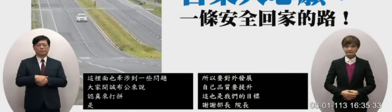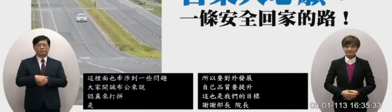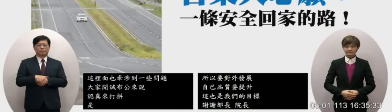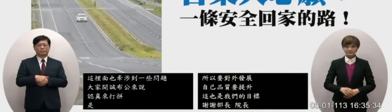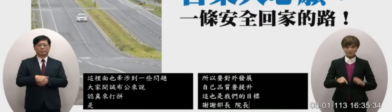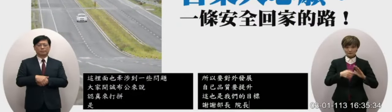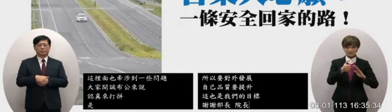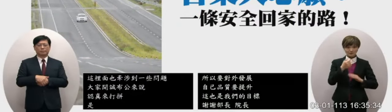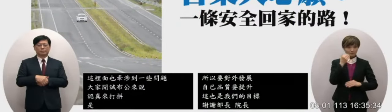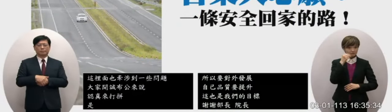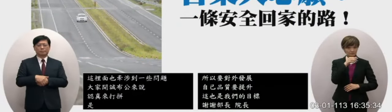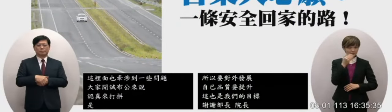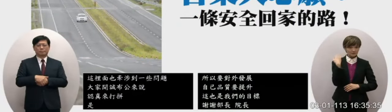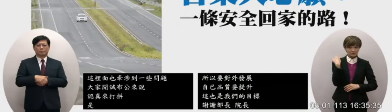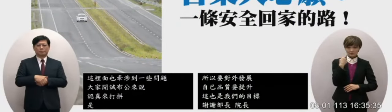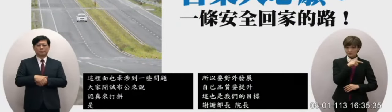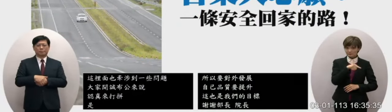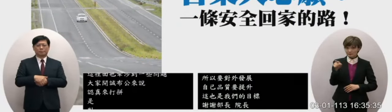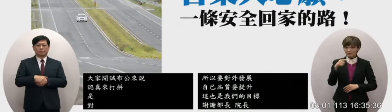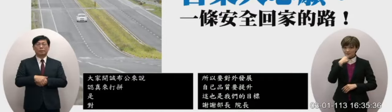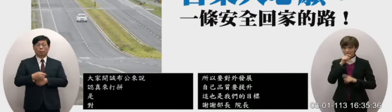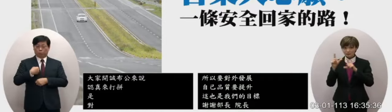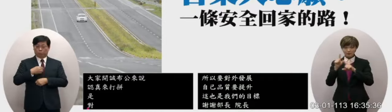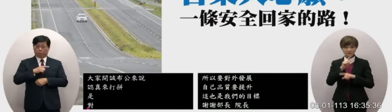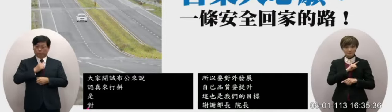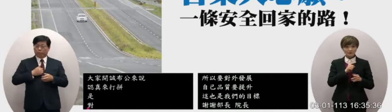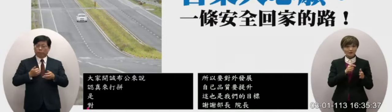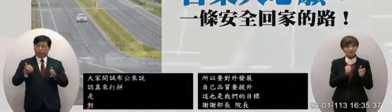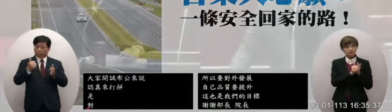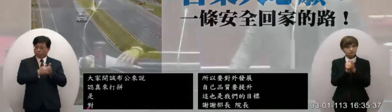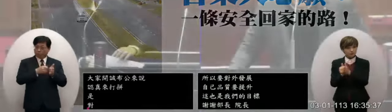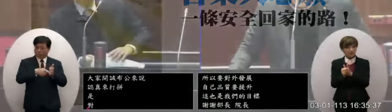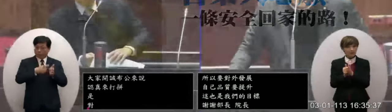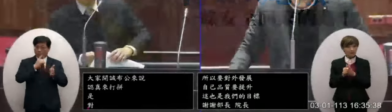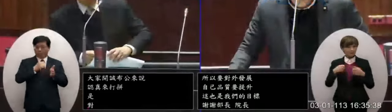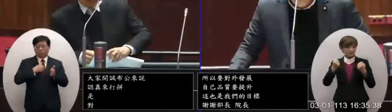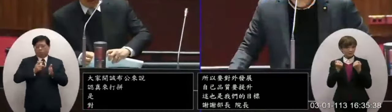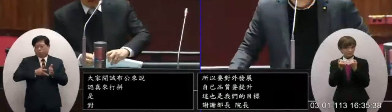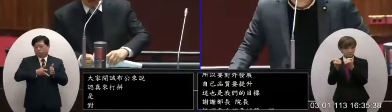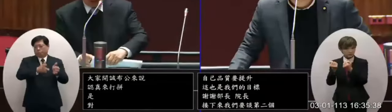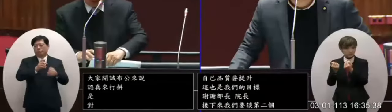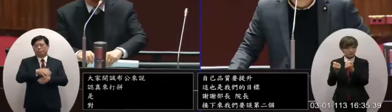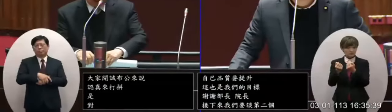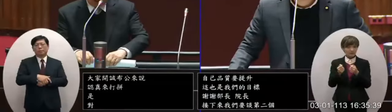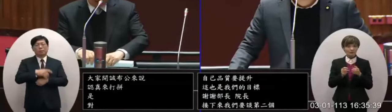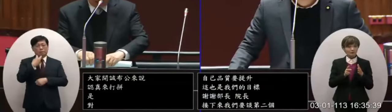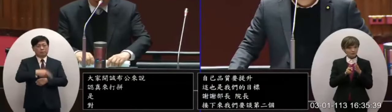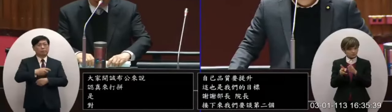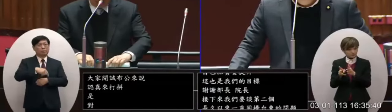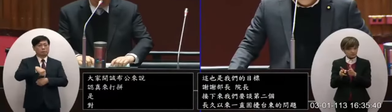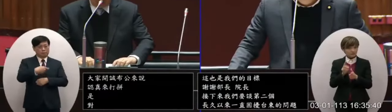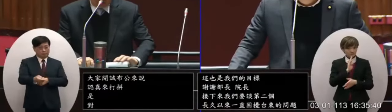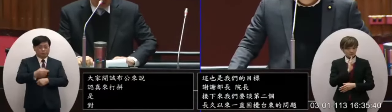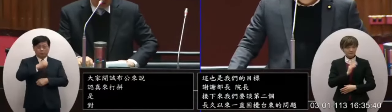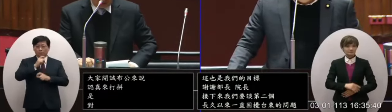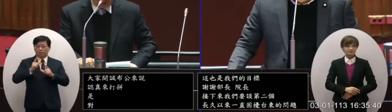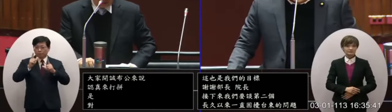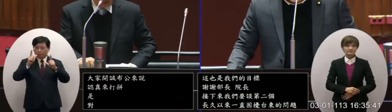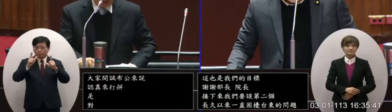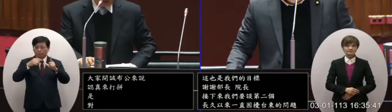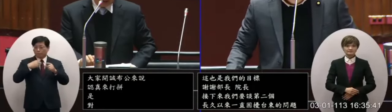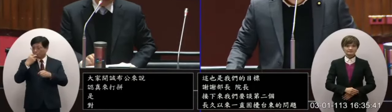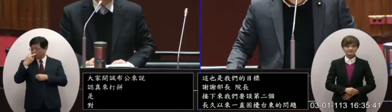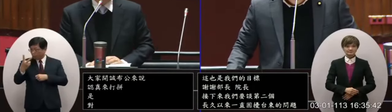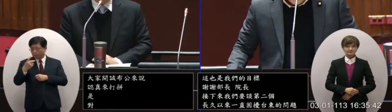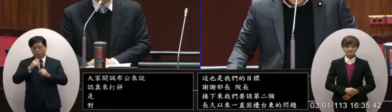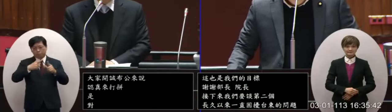院长，你去台东的时候是坐车还是开车？ 我是坐 火车， 铁路坐火车，然后到在台东去看